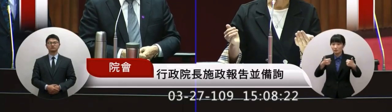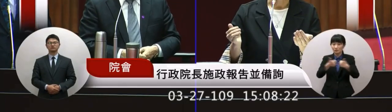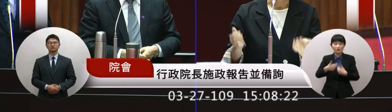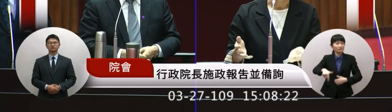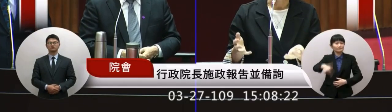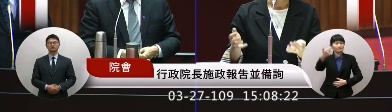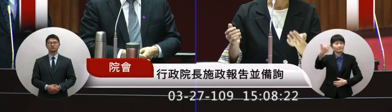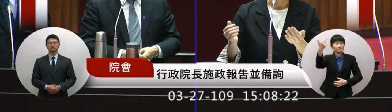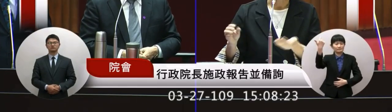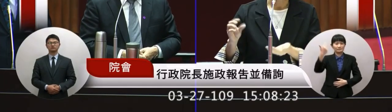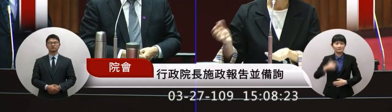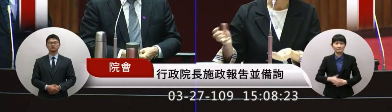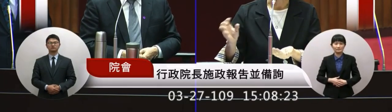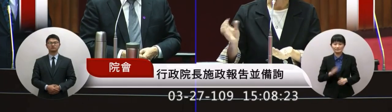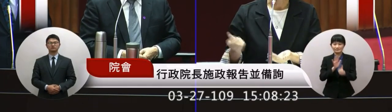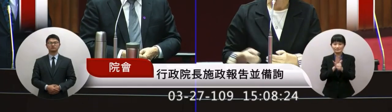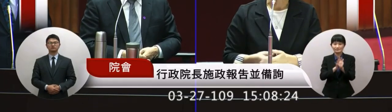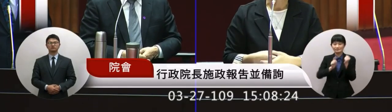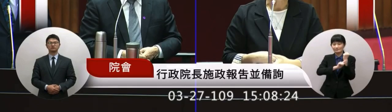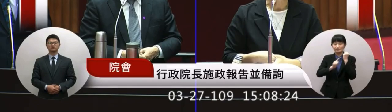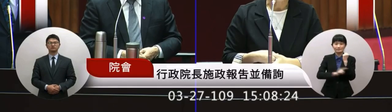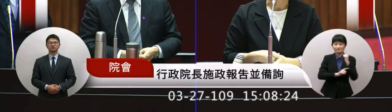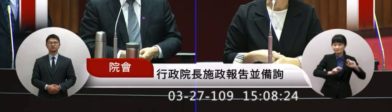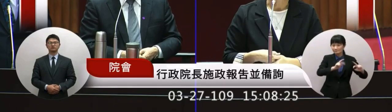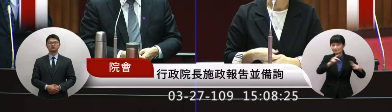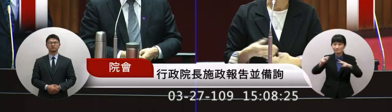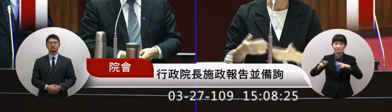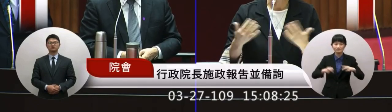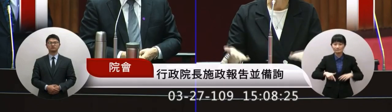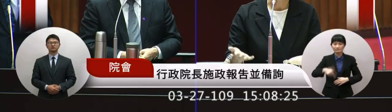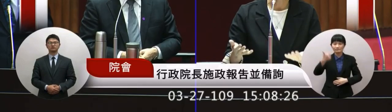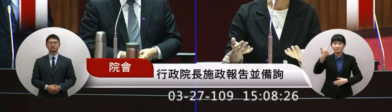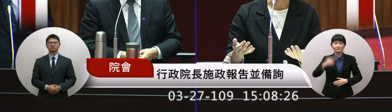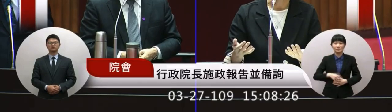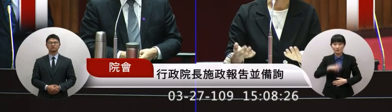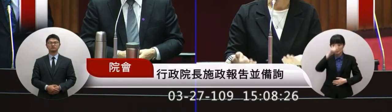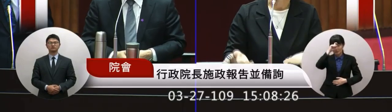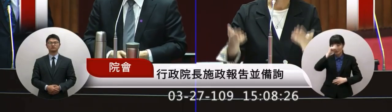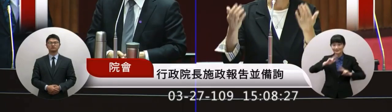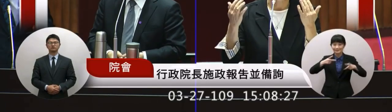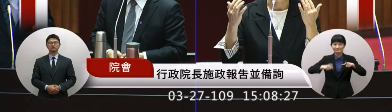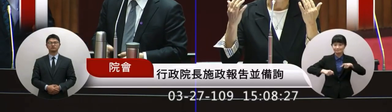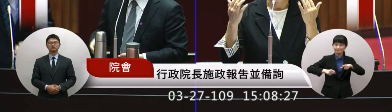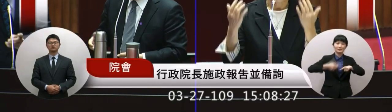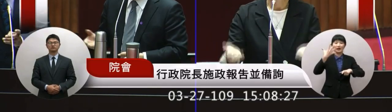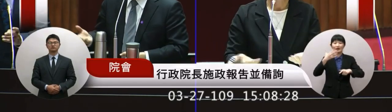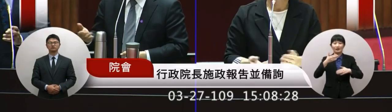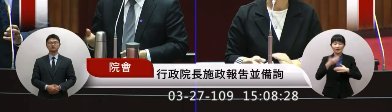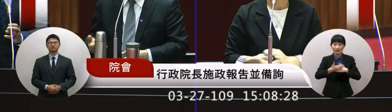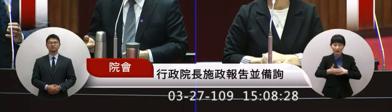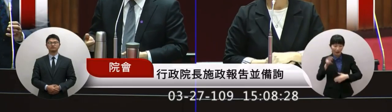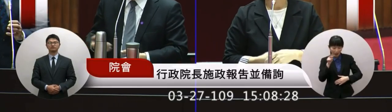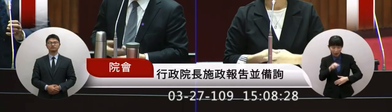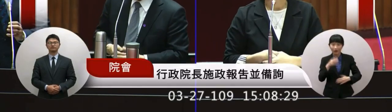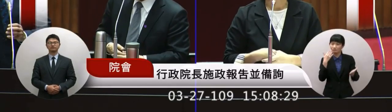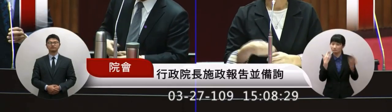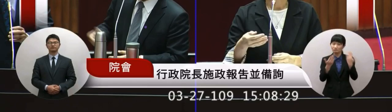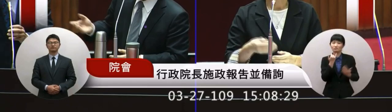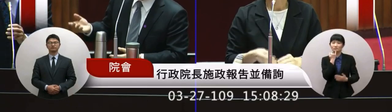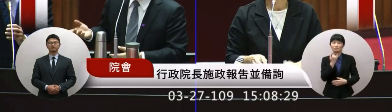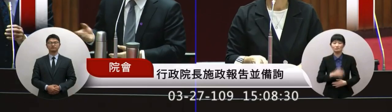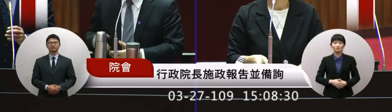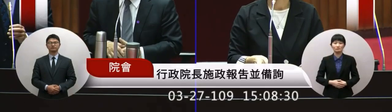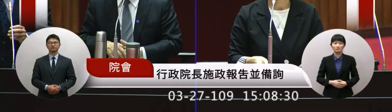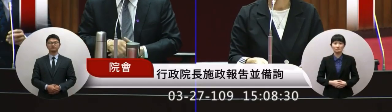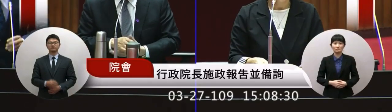快来修改相关的规范，好，能够公开审查，好，也这个资讯公开。 好，